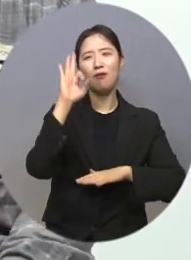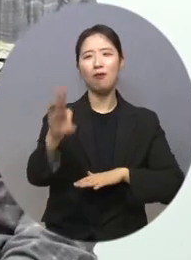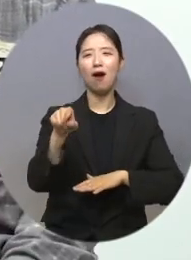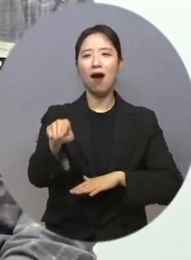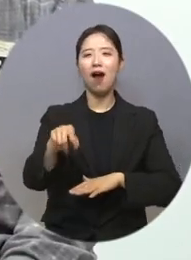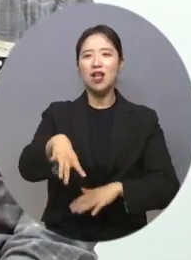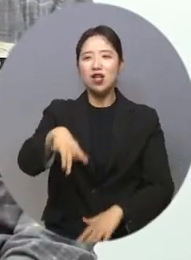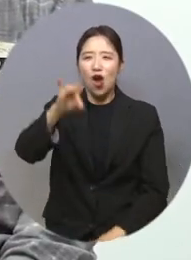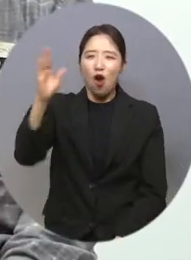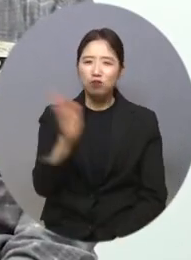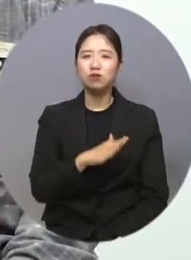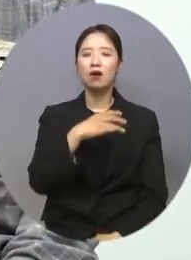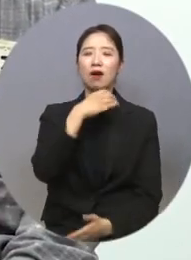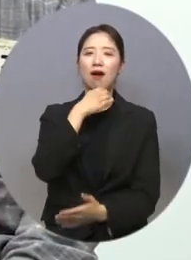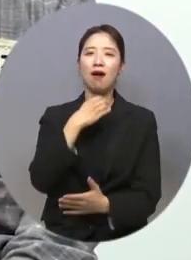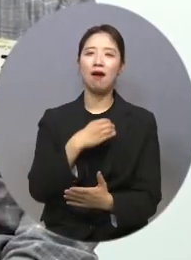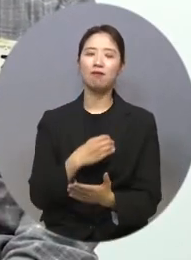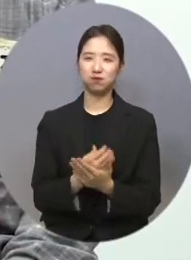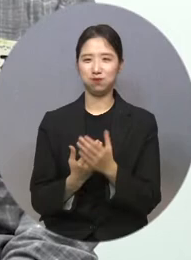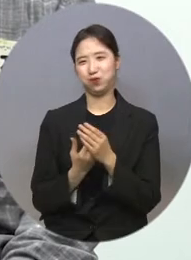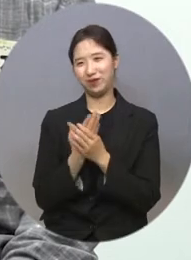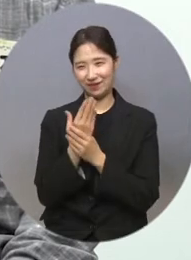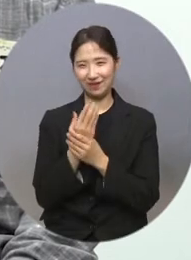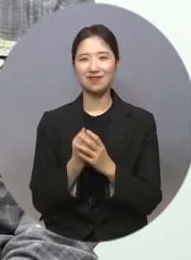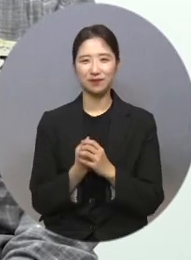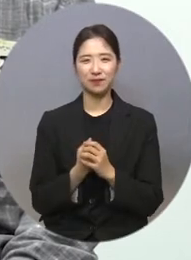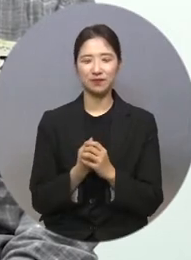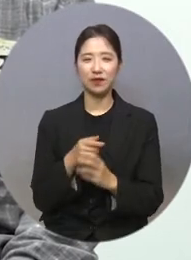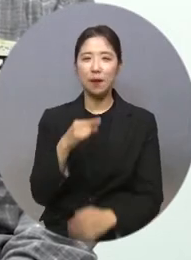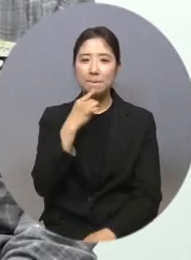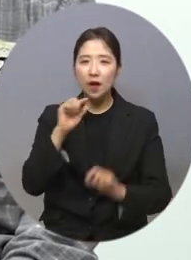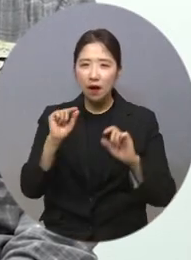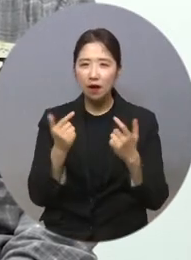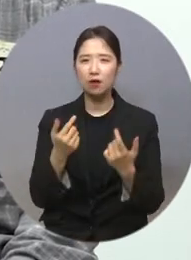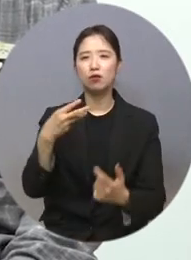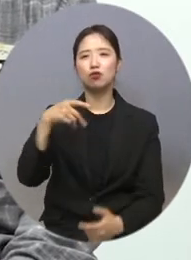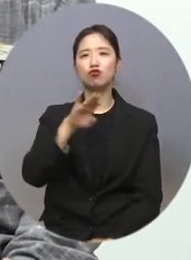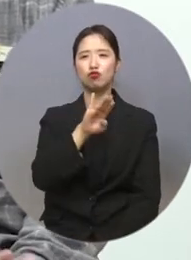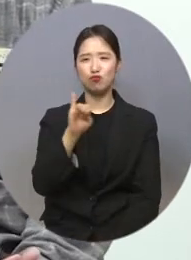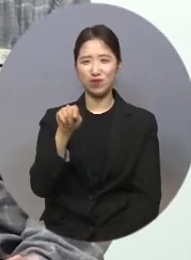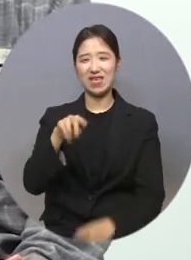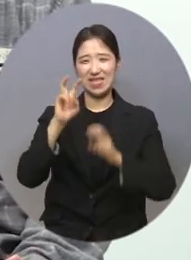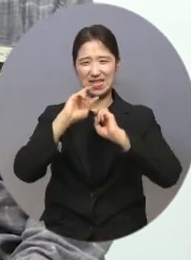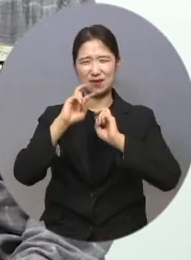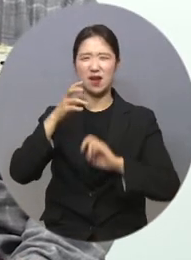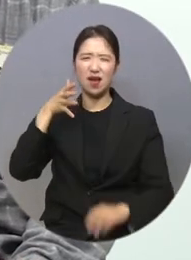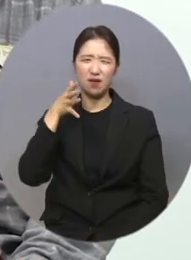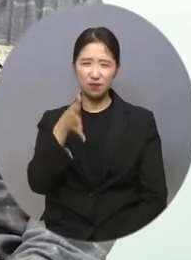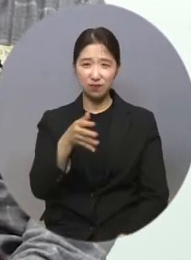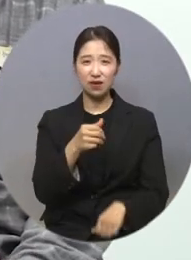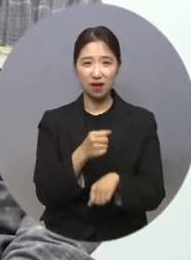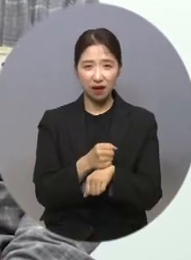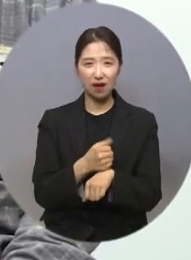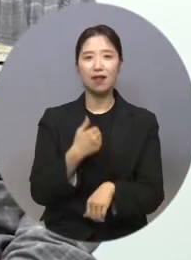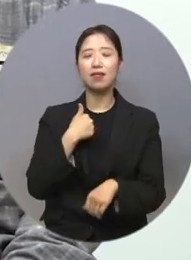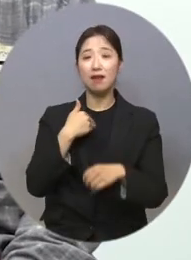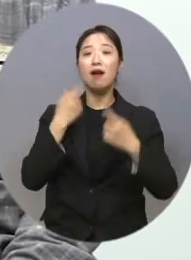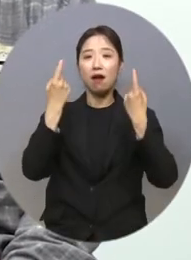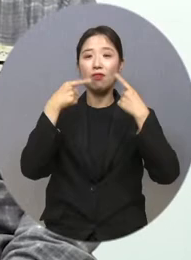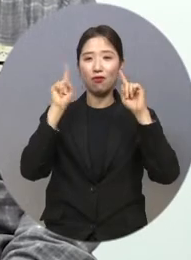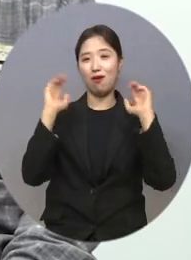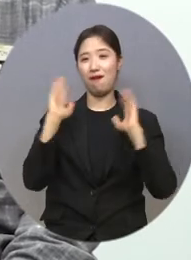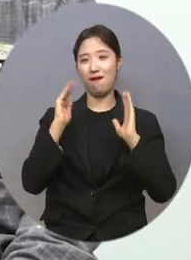시작을 했었어요. 네. 그래서 뭐 그런 것뿐 아니라 루비가 이제 음악을 전공하게 되는데 저도 대학교 때